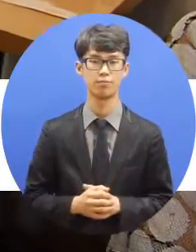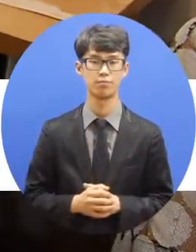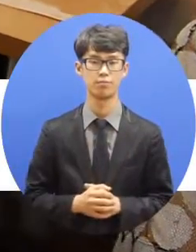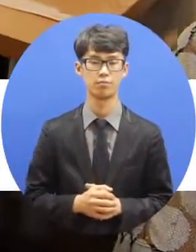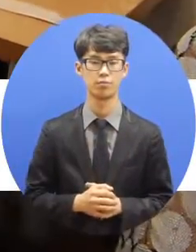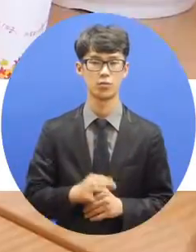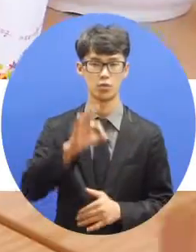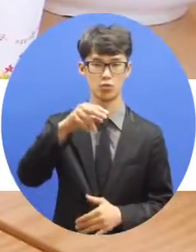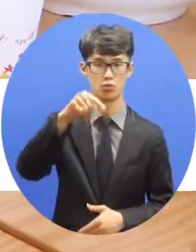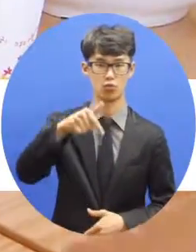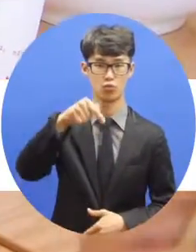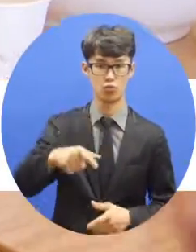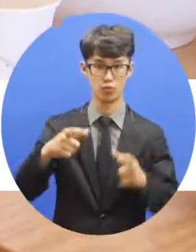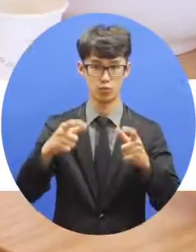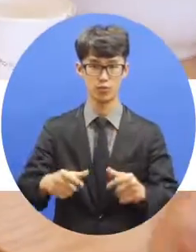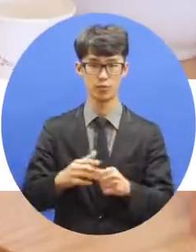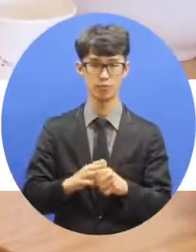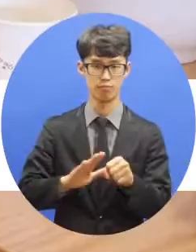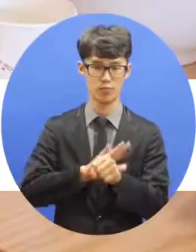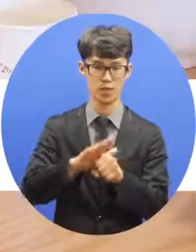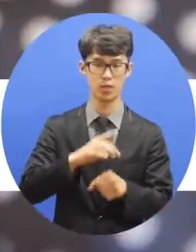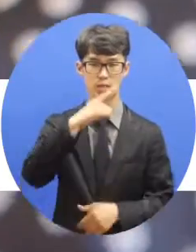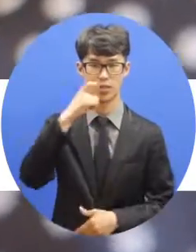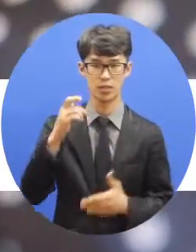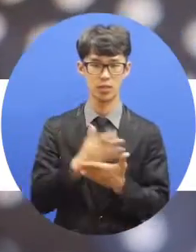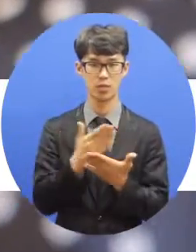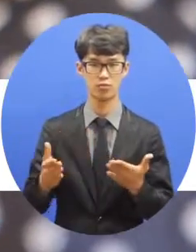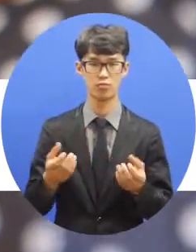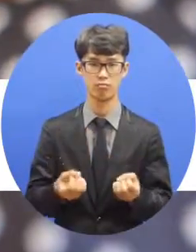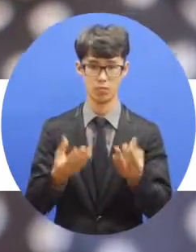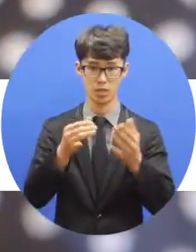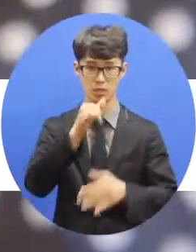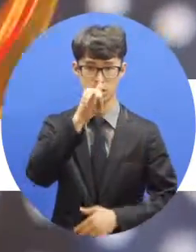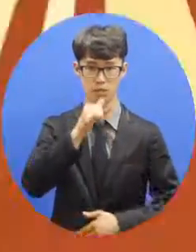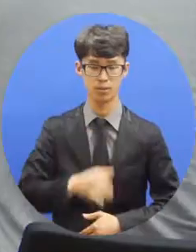공주시 유급사무소에서 사랑의 짜장면 나눔 행사를 열었습니다.